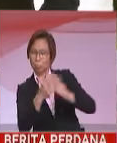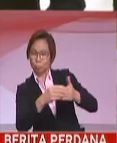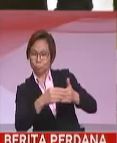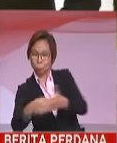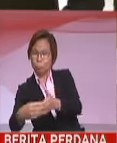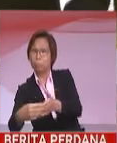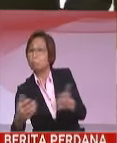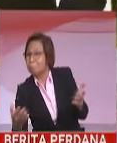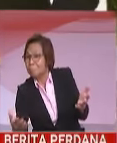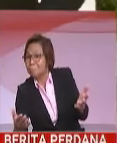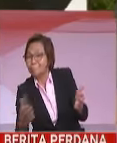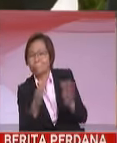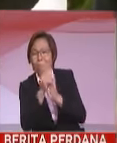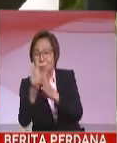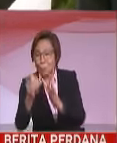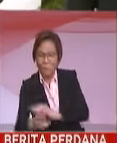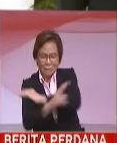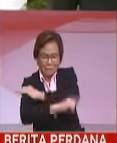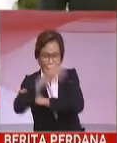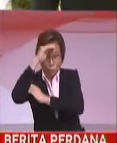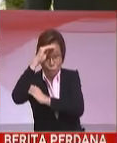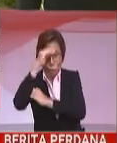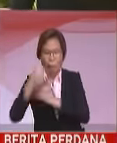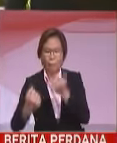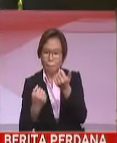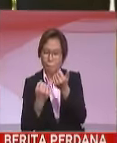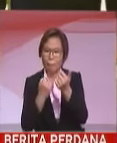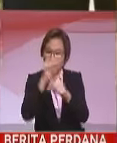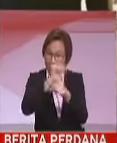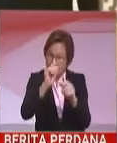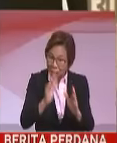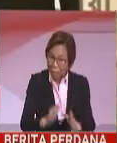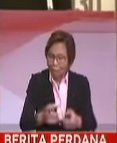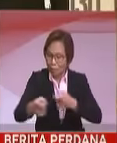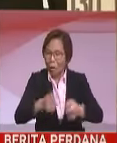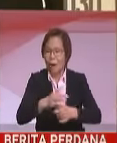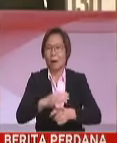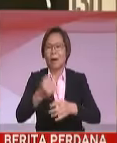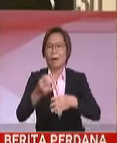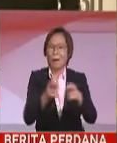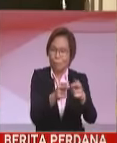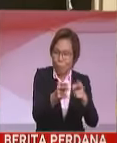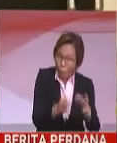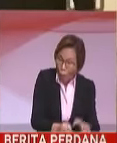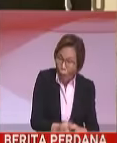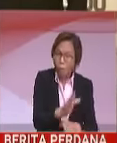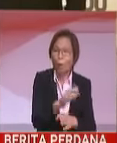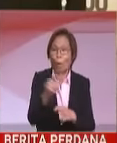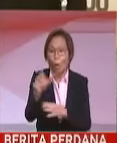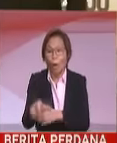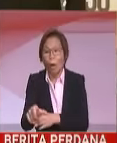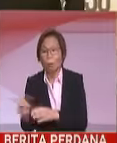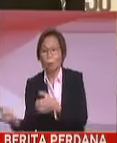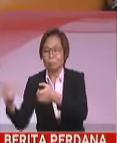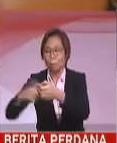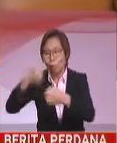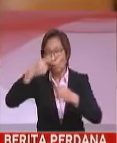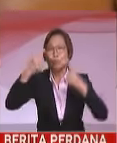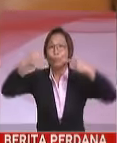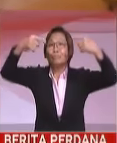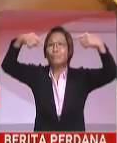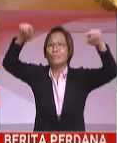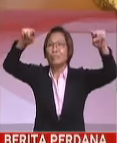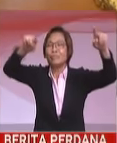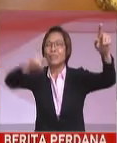panduan kepada kepimpinan negeri, jentera pentadbiran, pihak industri dan pihak berkaitan untuk merealisasikan